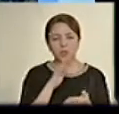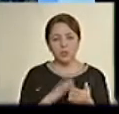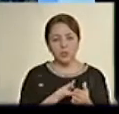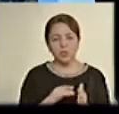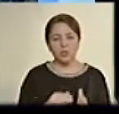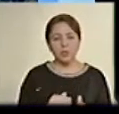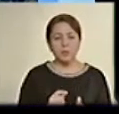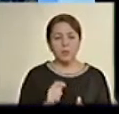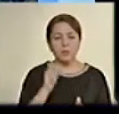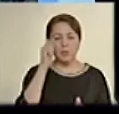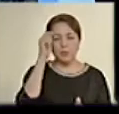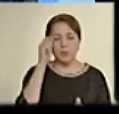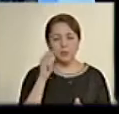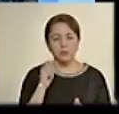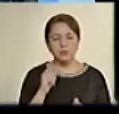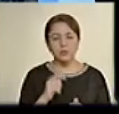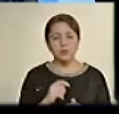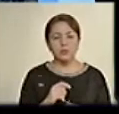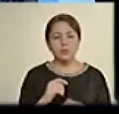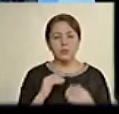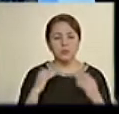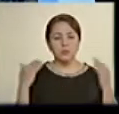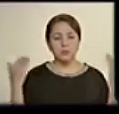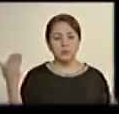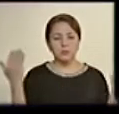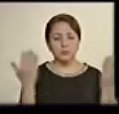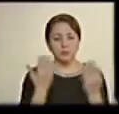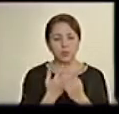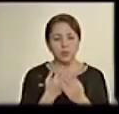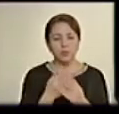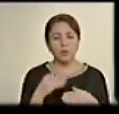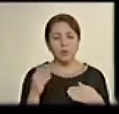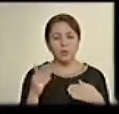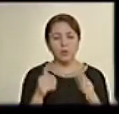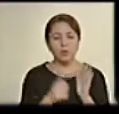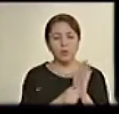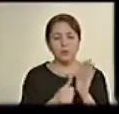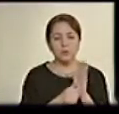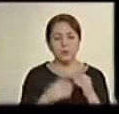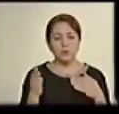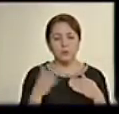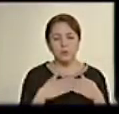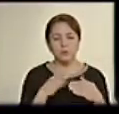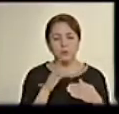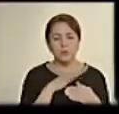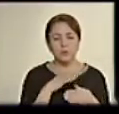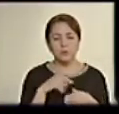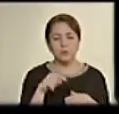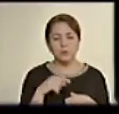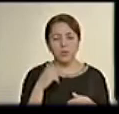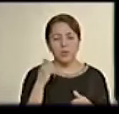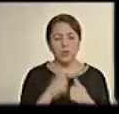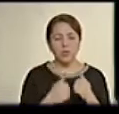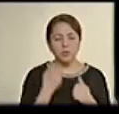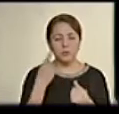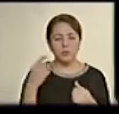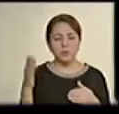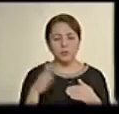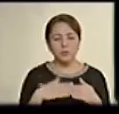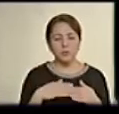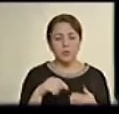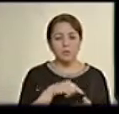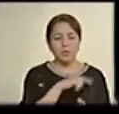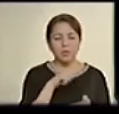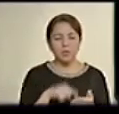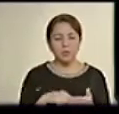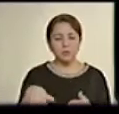ta darvozasi bo'lgan ekan. Har bir darvozadan olib boriladigan yo'l uning markaziy maydoni Registon